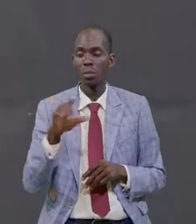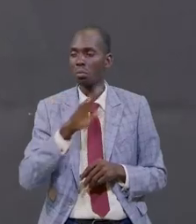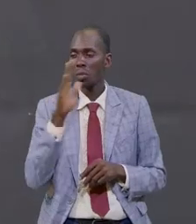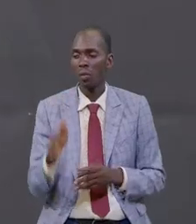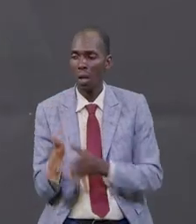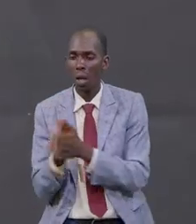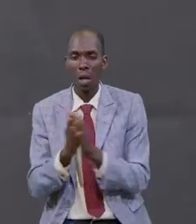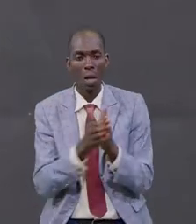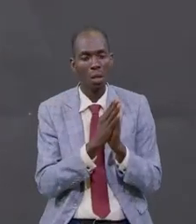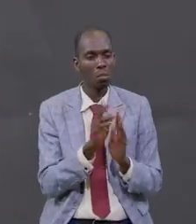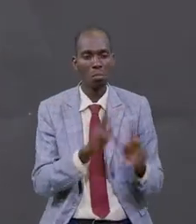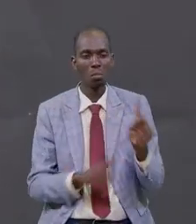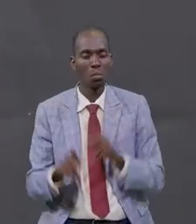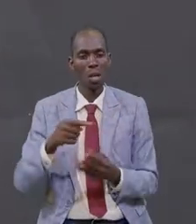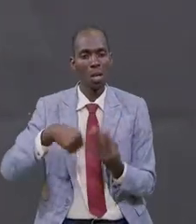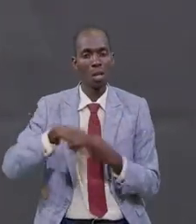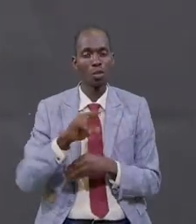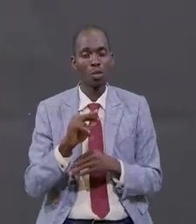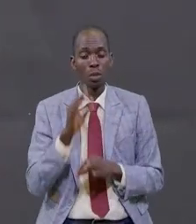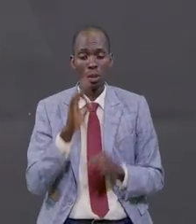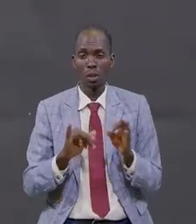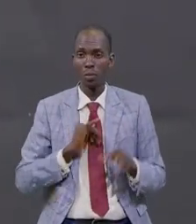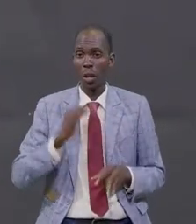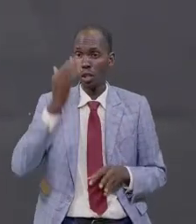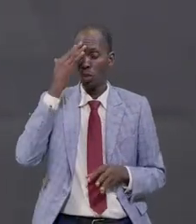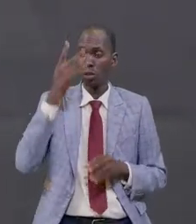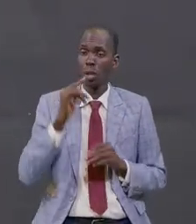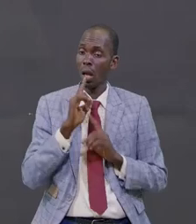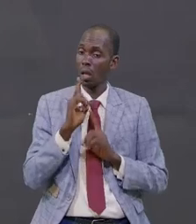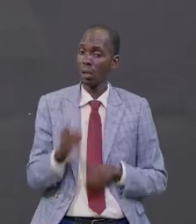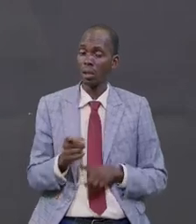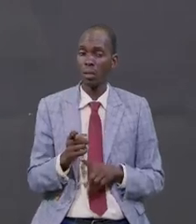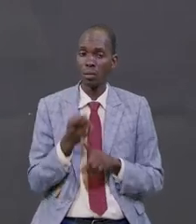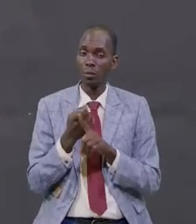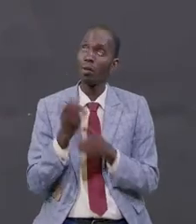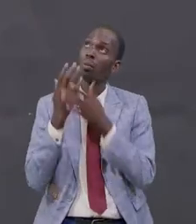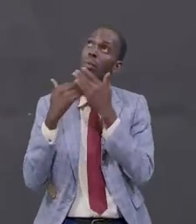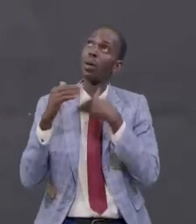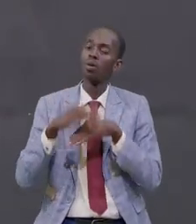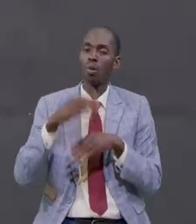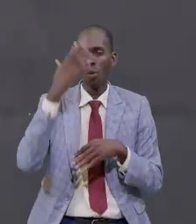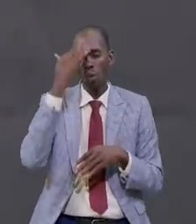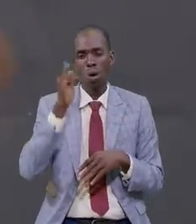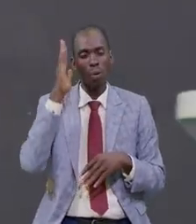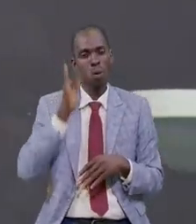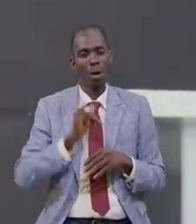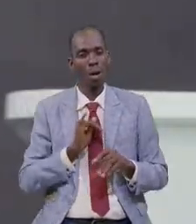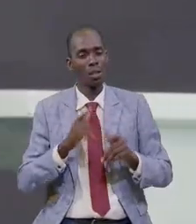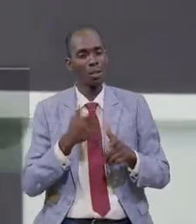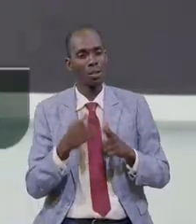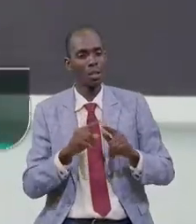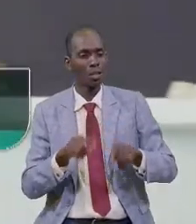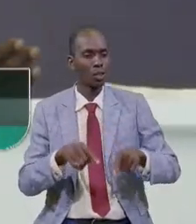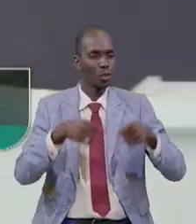si je connais la réponse au problème pourquoi est-ce que je cherche d'autres réponses si je connais la